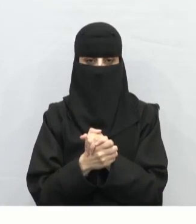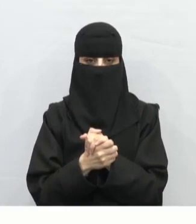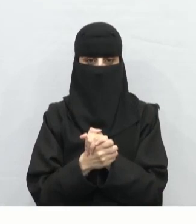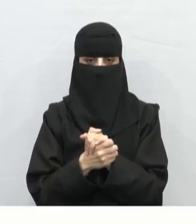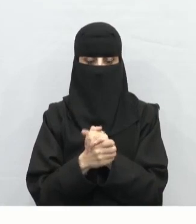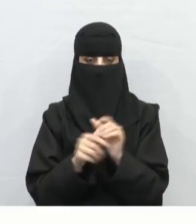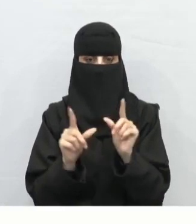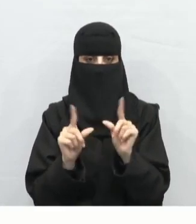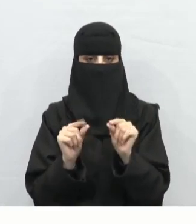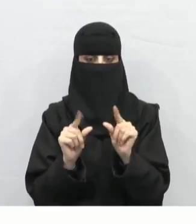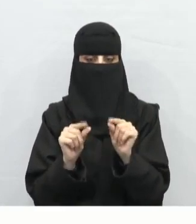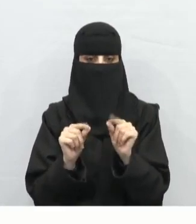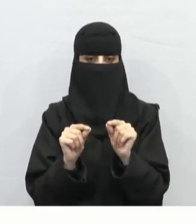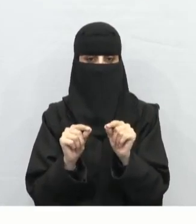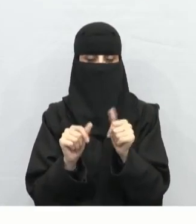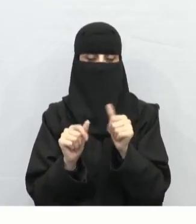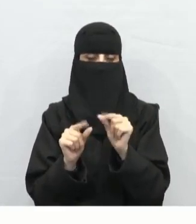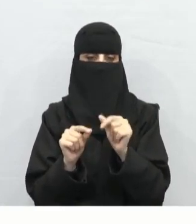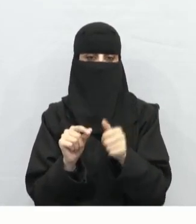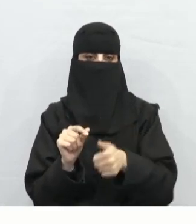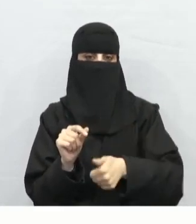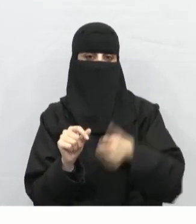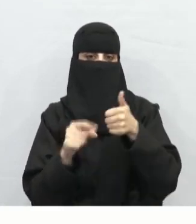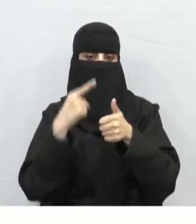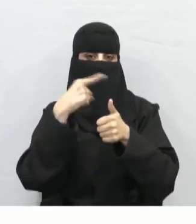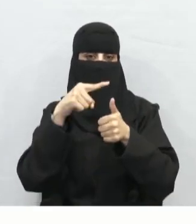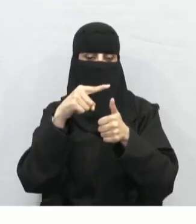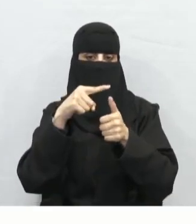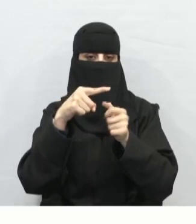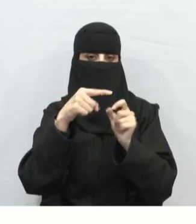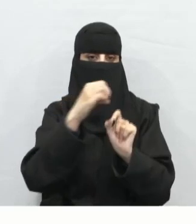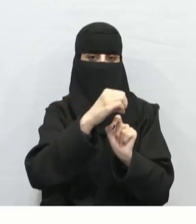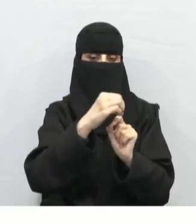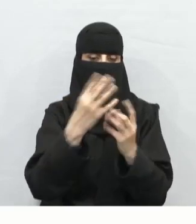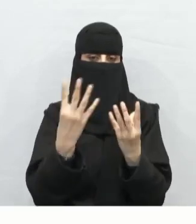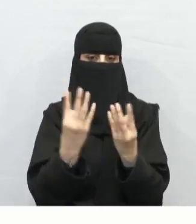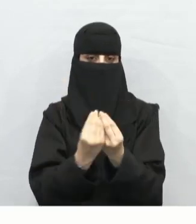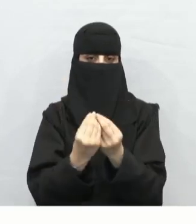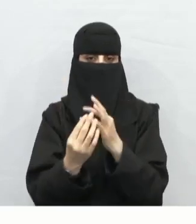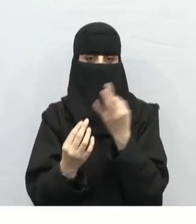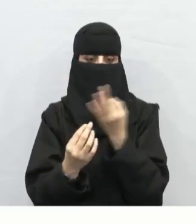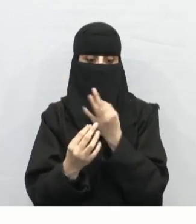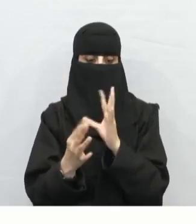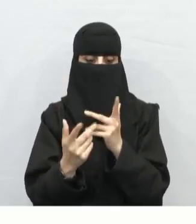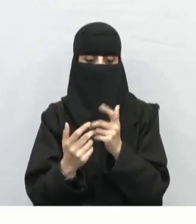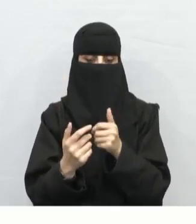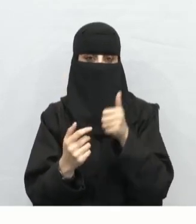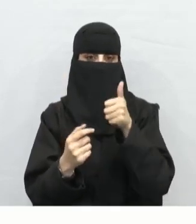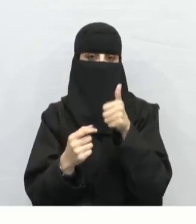هيا الان ننطق الحرف الساكن لكن بمساعده الحفل الذي قبله وهو